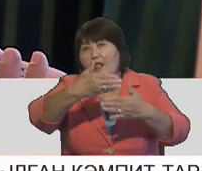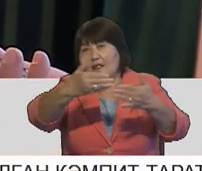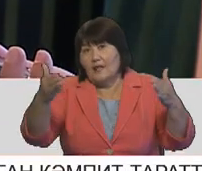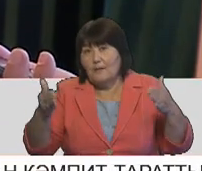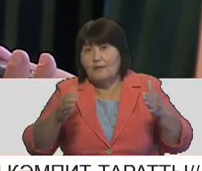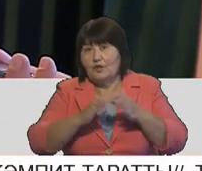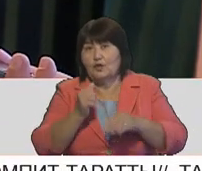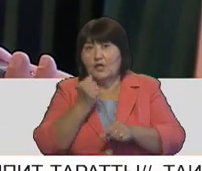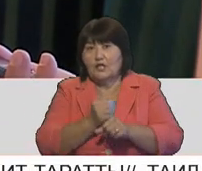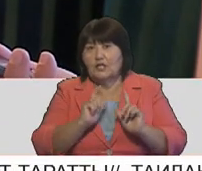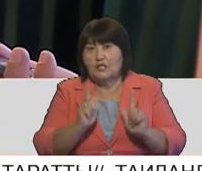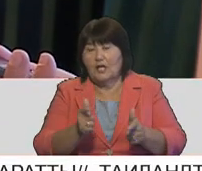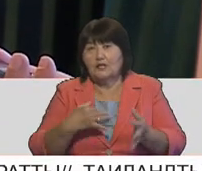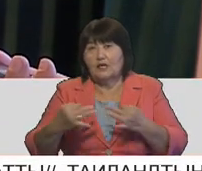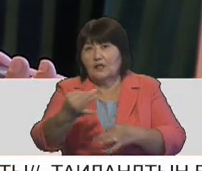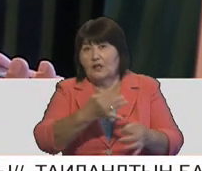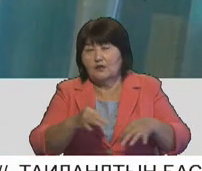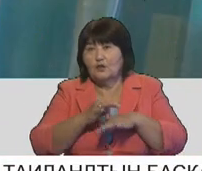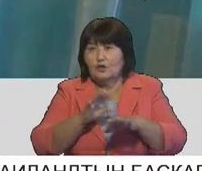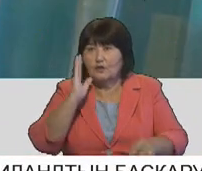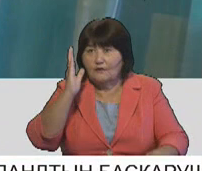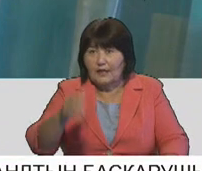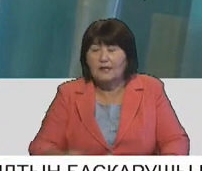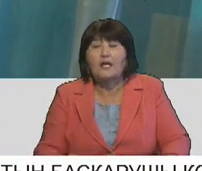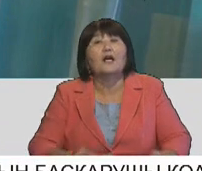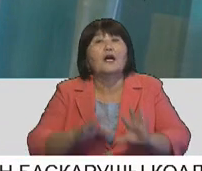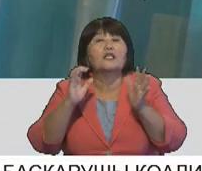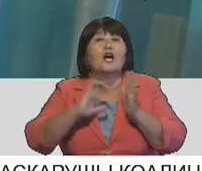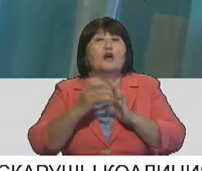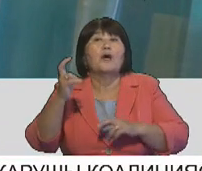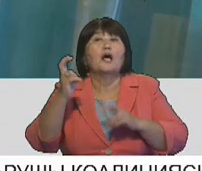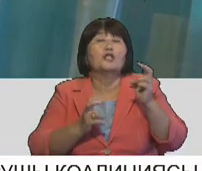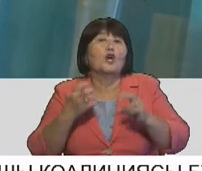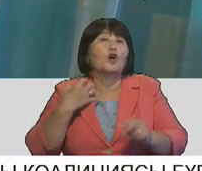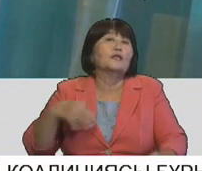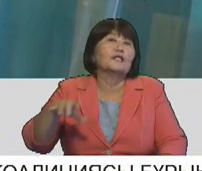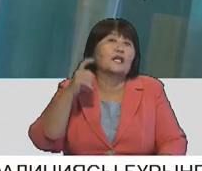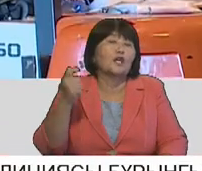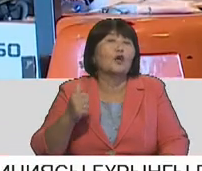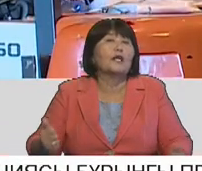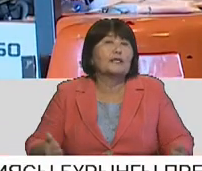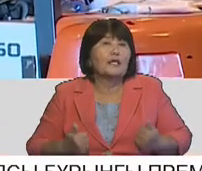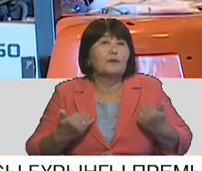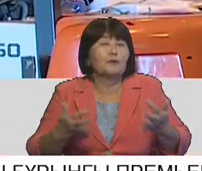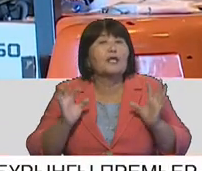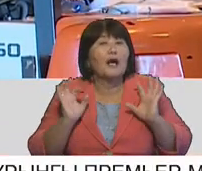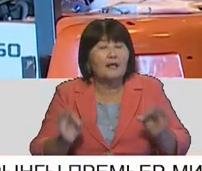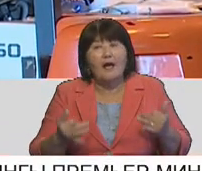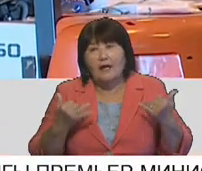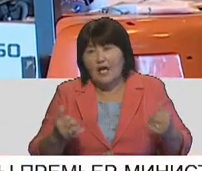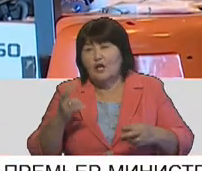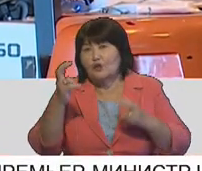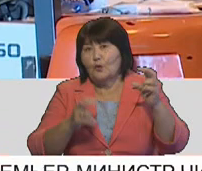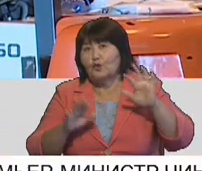шығару бойынша да келіссөздер жүргізіп жатыр. Жалпы шыны зауыты сыр экономикасына серпін бергені рас. Дәл қазір